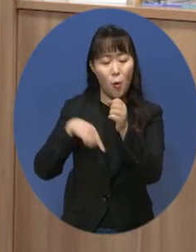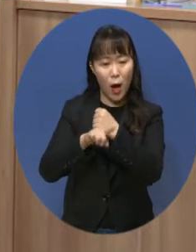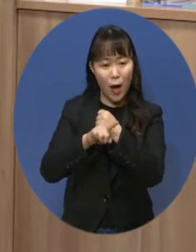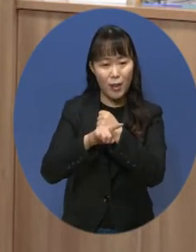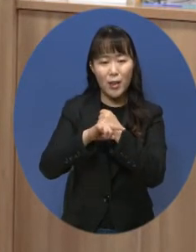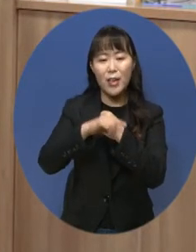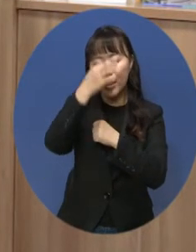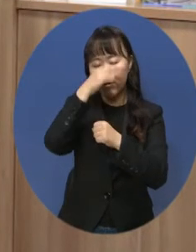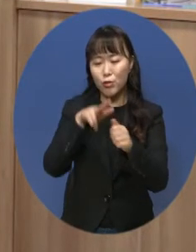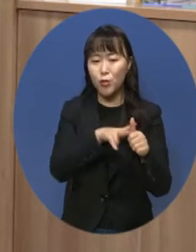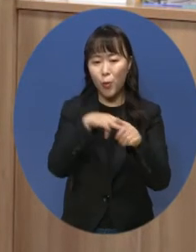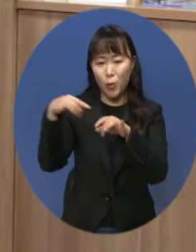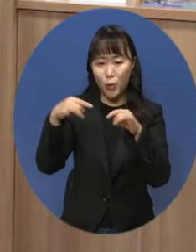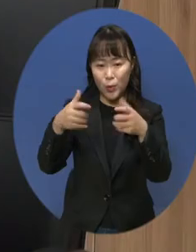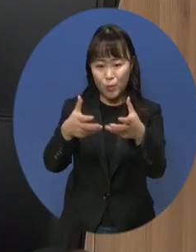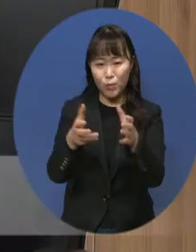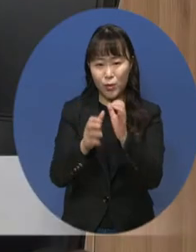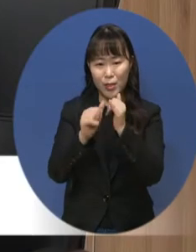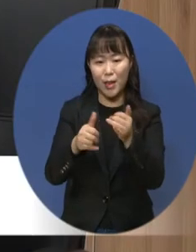장관상을 수상했습니다.